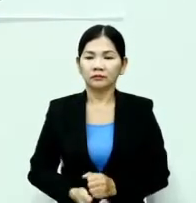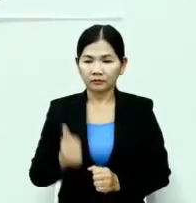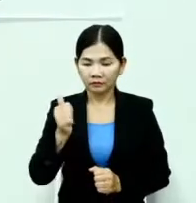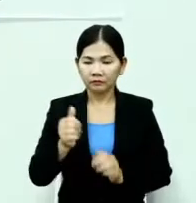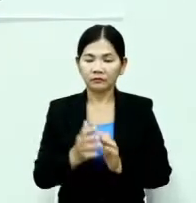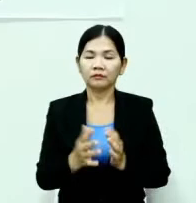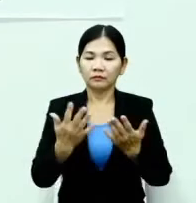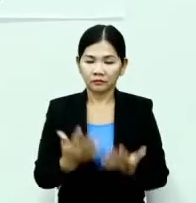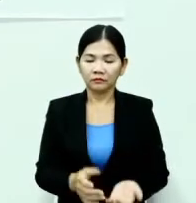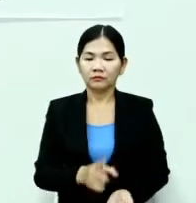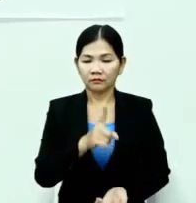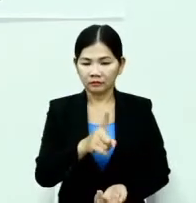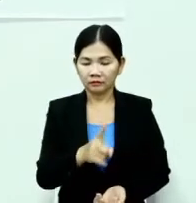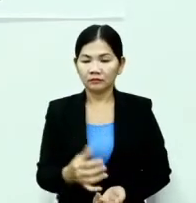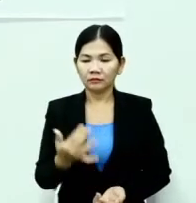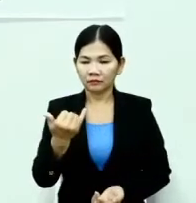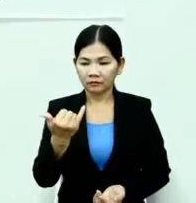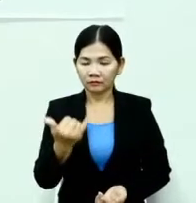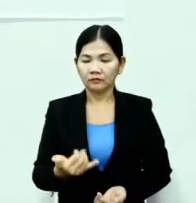ổn nó cứ ổn tổng ngôn